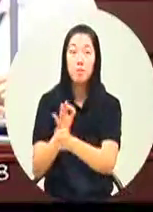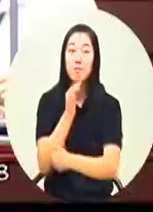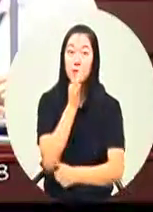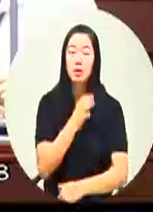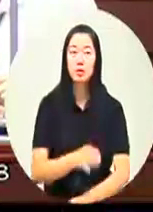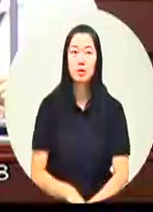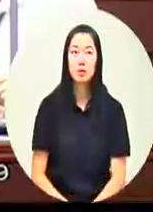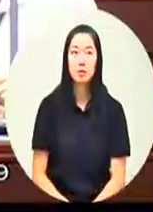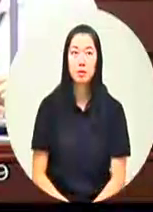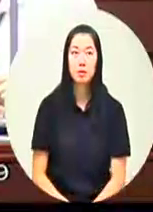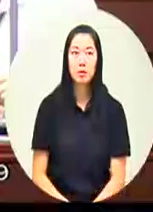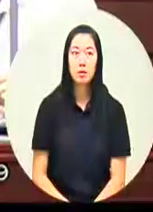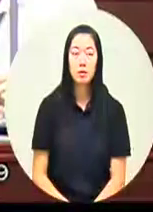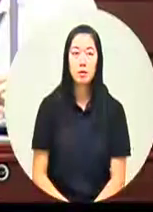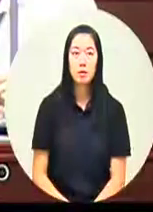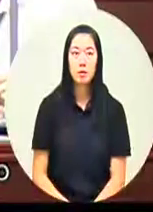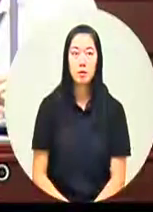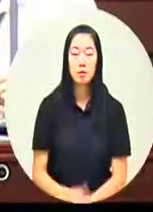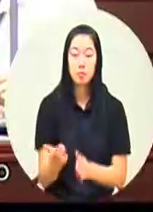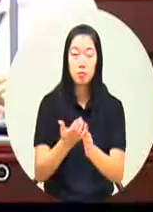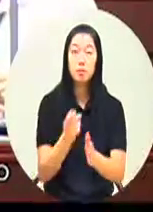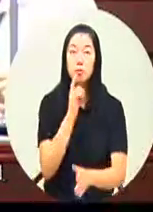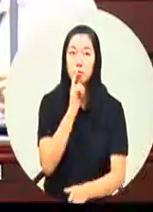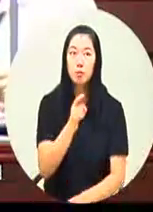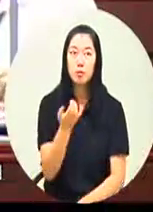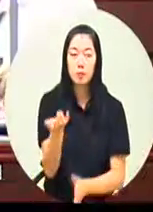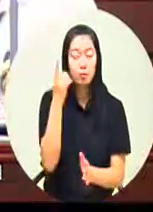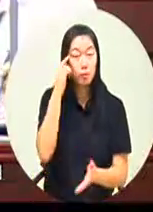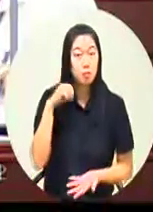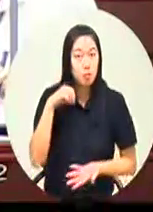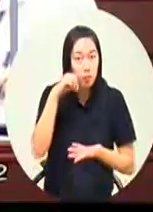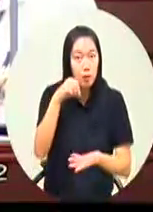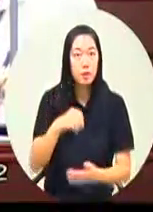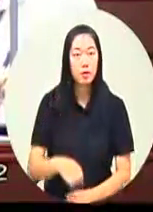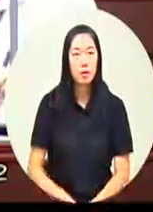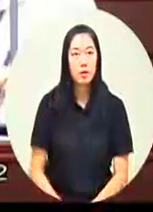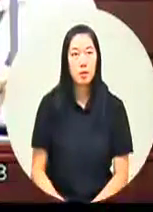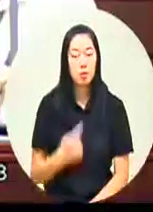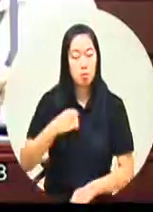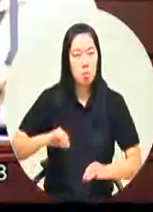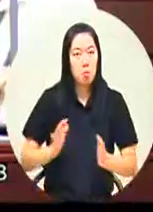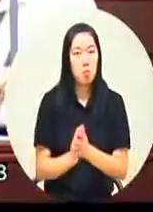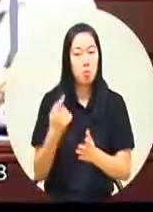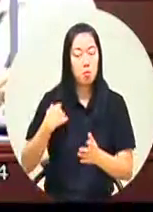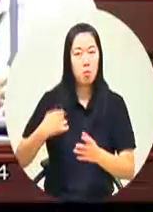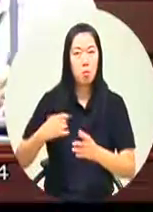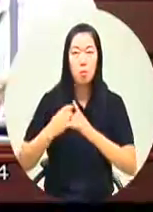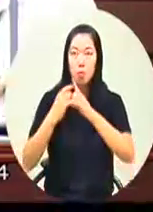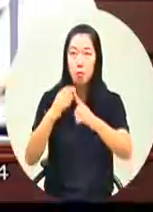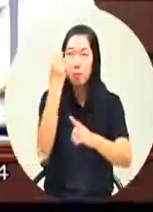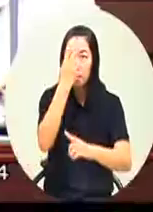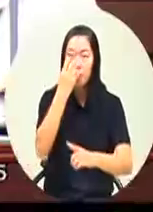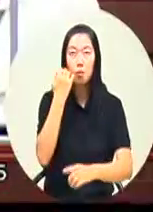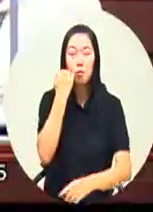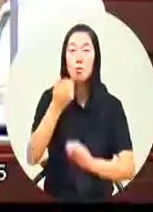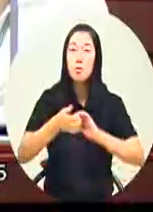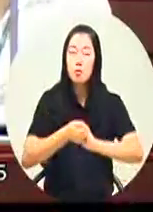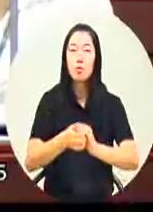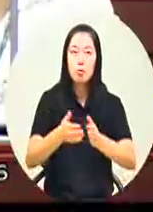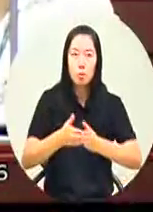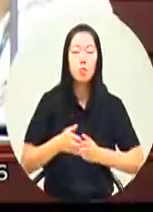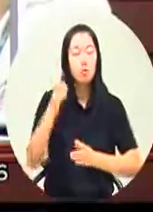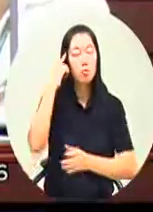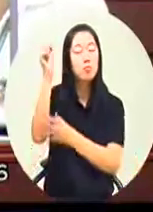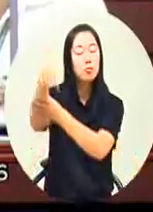哈。因地制宜。那刚才我说过了，议员所提到的这个很宝贵的意见，我们马上去看一下。如果必要的话哈，我们也很同